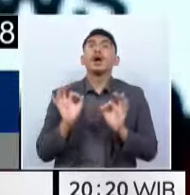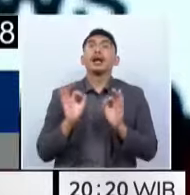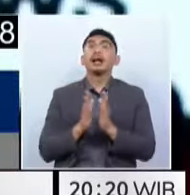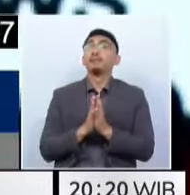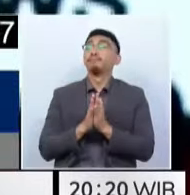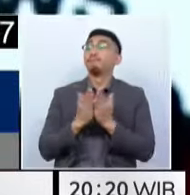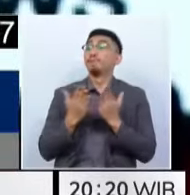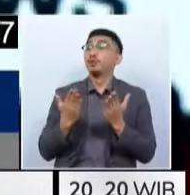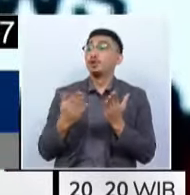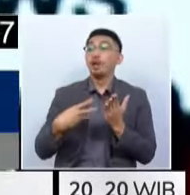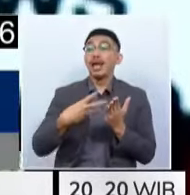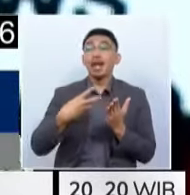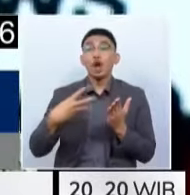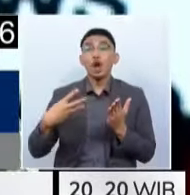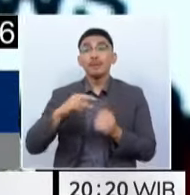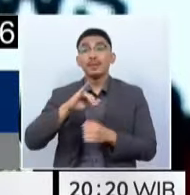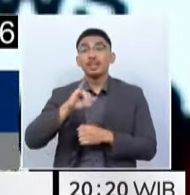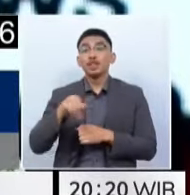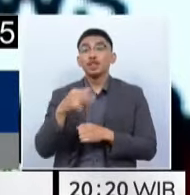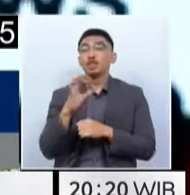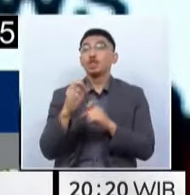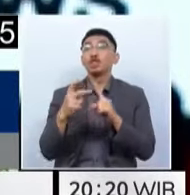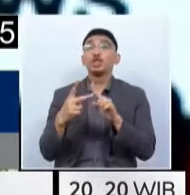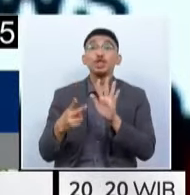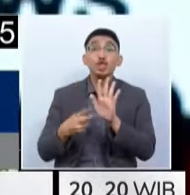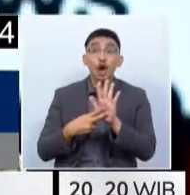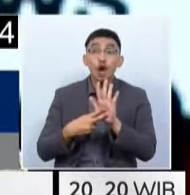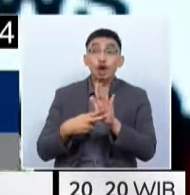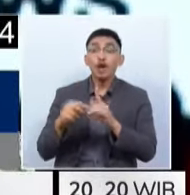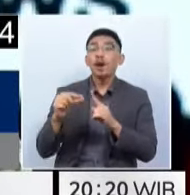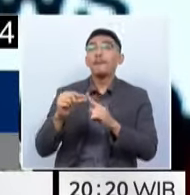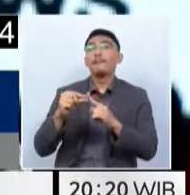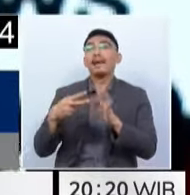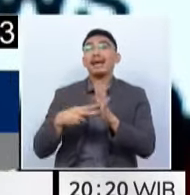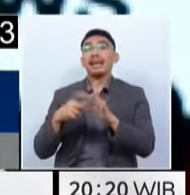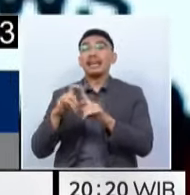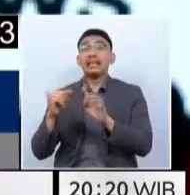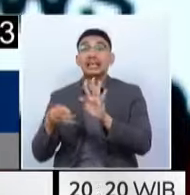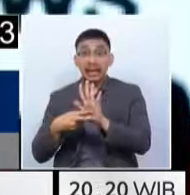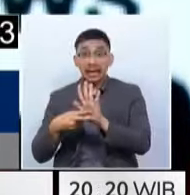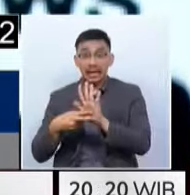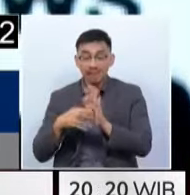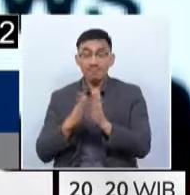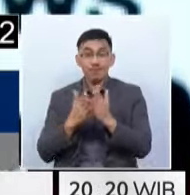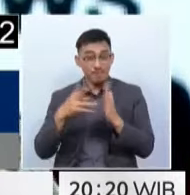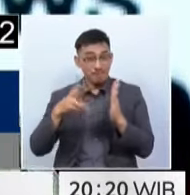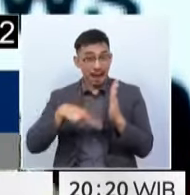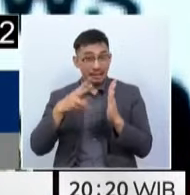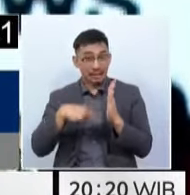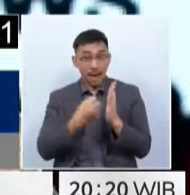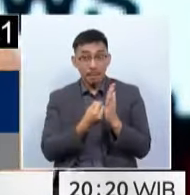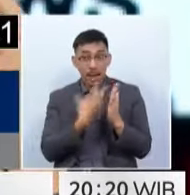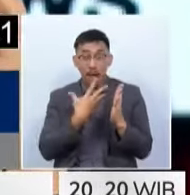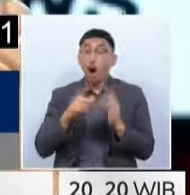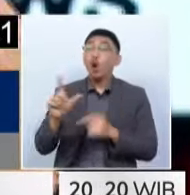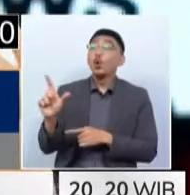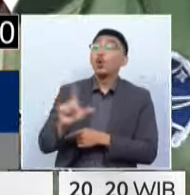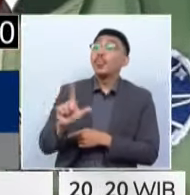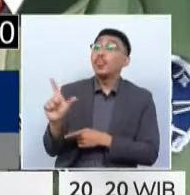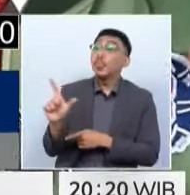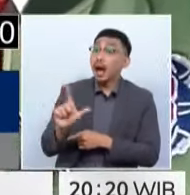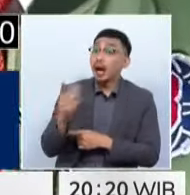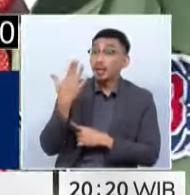dari John Perkin bahwa Bah hutang-hutang itu memang bisa mematikan Maka hati-hati kalau mau hutang terutama pada